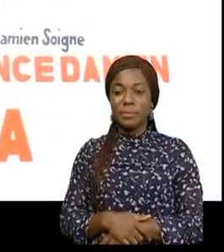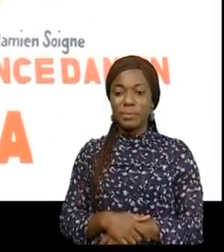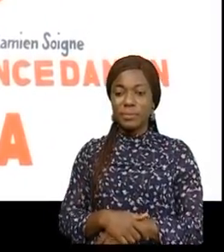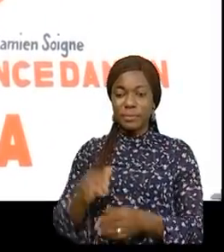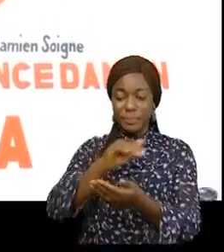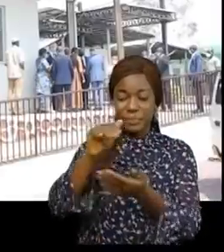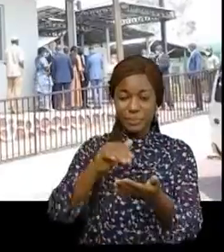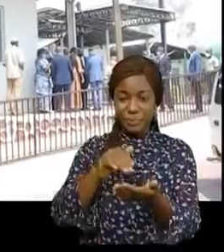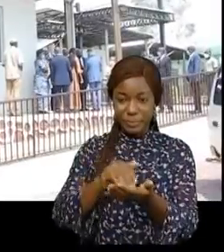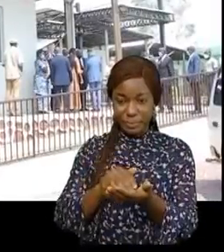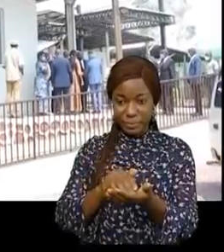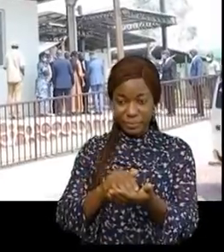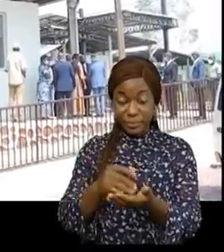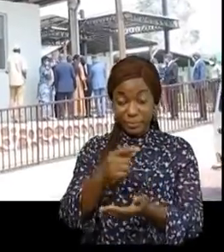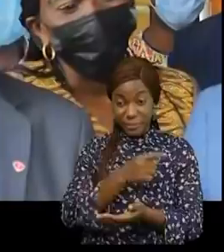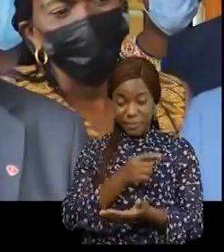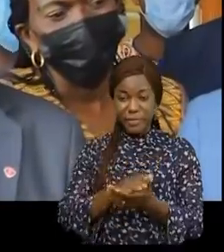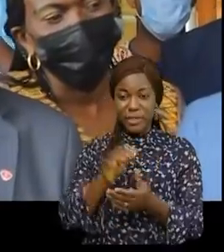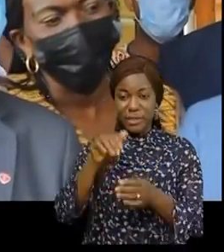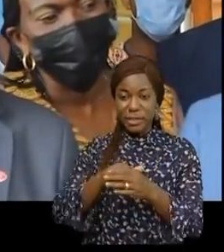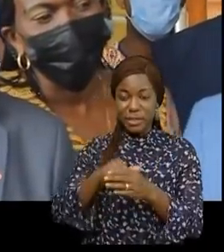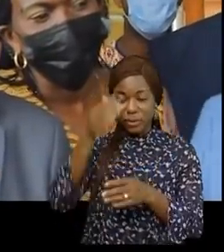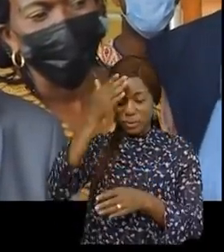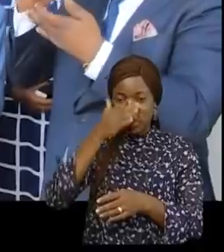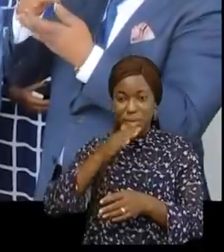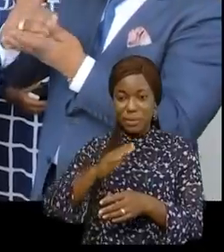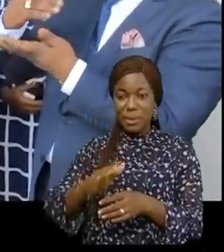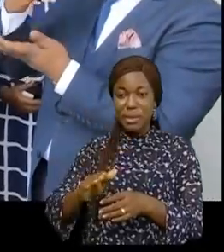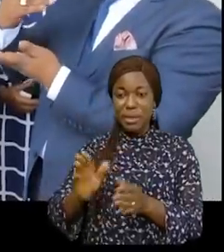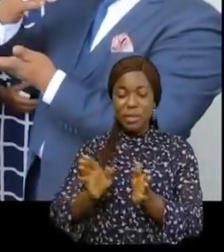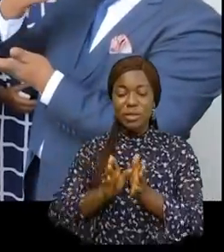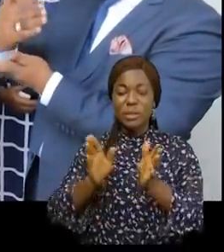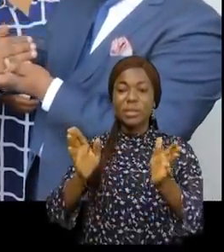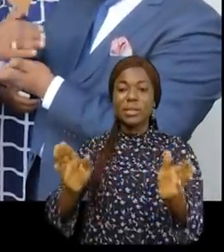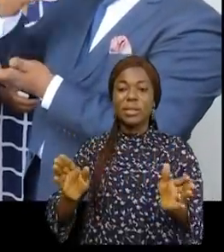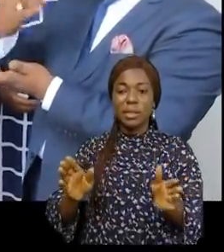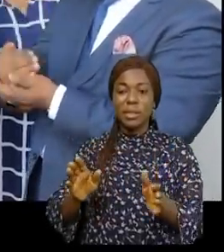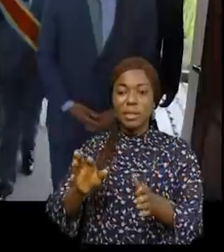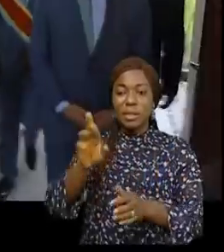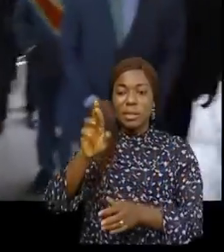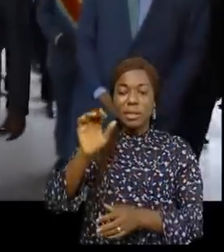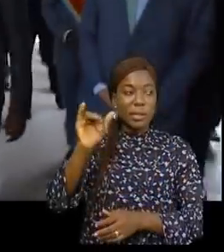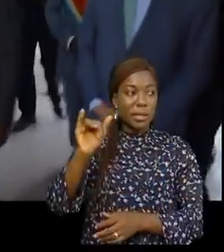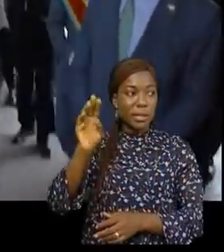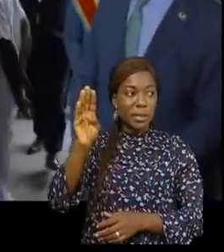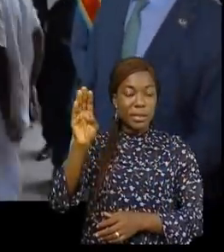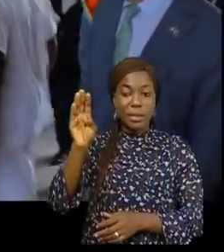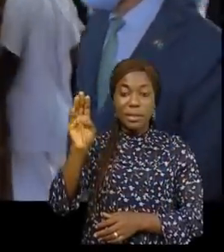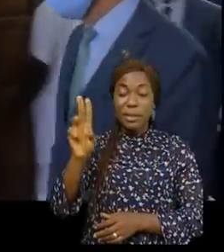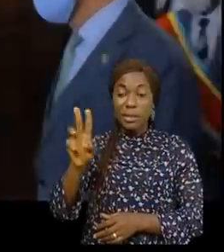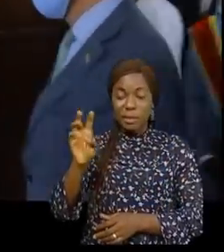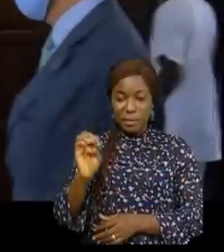centre d'excellence d'Amiens, situé dans l'enceinte de l'hôpital général de référence de la Rive depuis 2014, avec comme mission